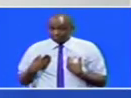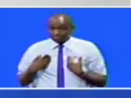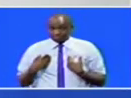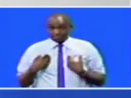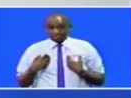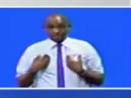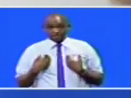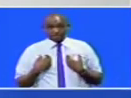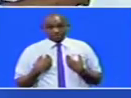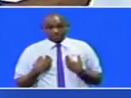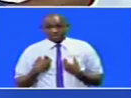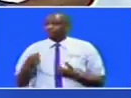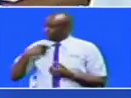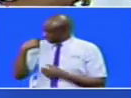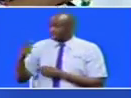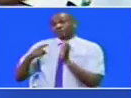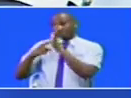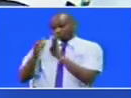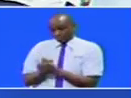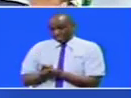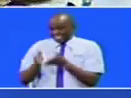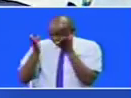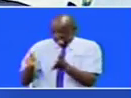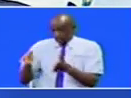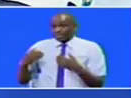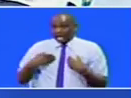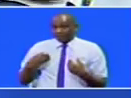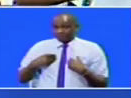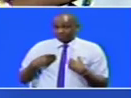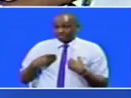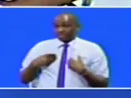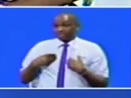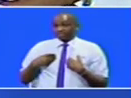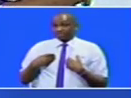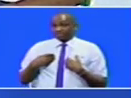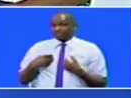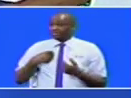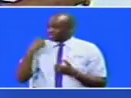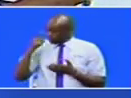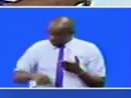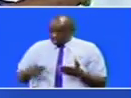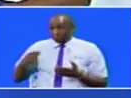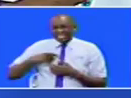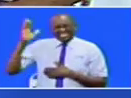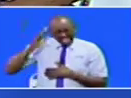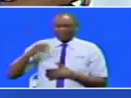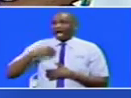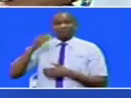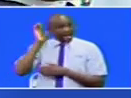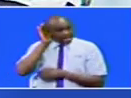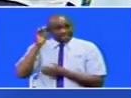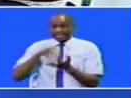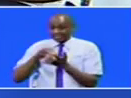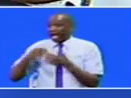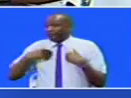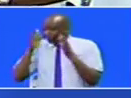katika... Uwezi kusema, let me give you an example. Sasa hivi kuna watu na mfano, and I'm saying here, I've never had a case kwamba